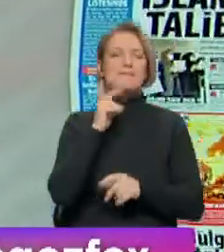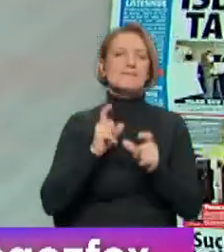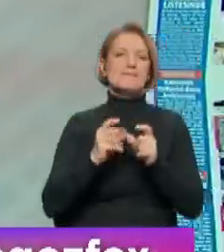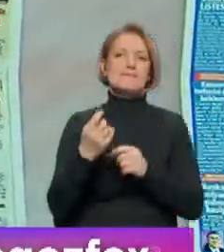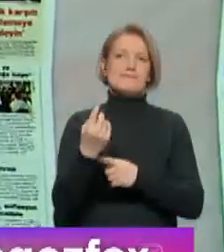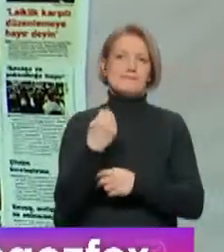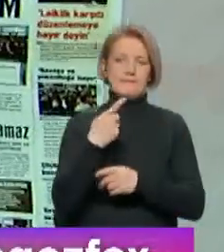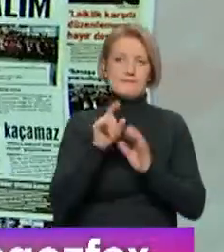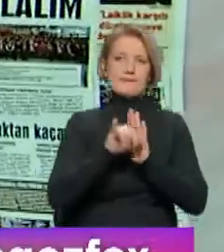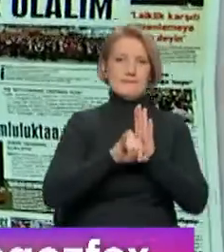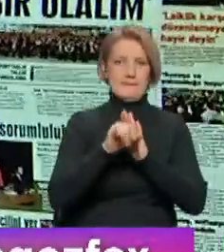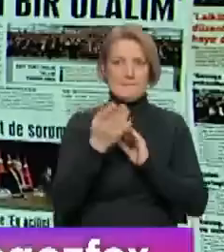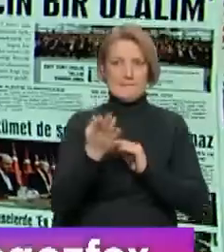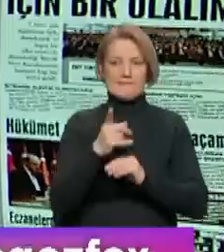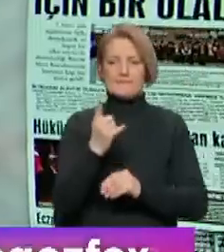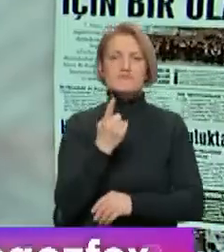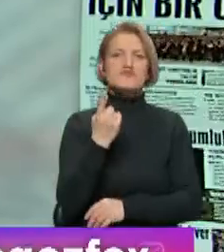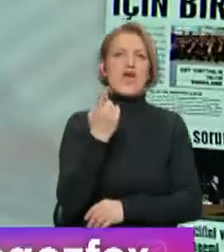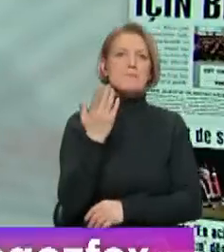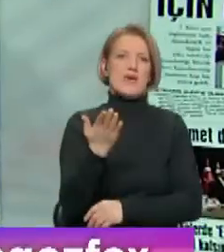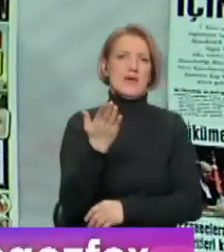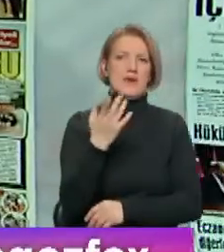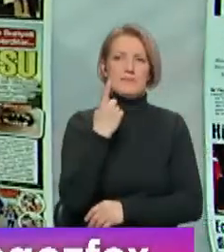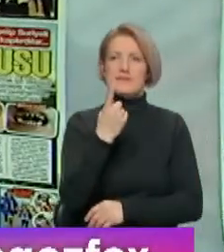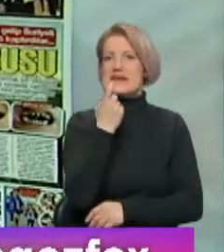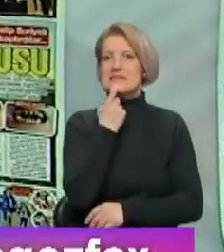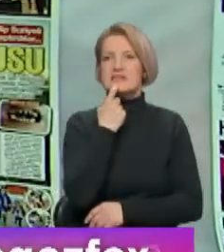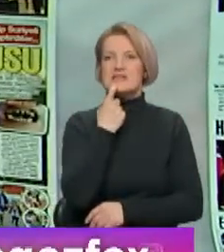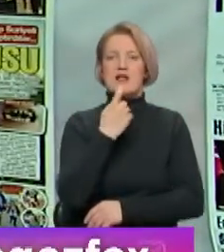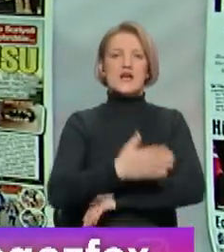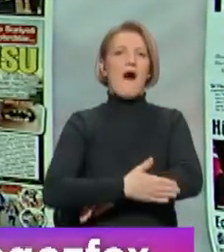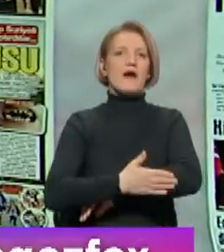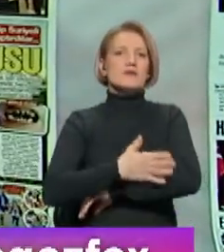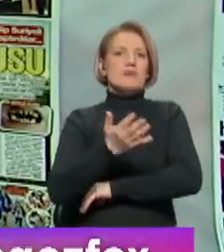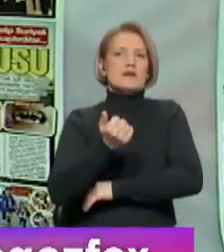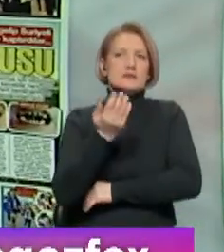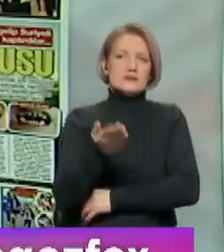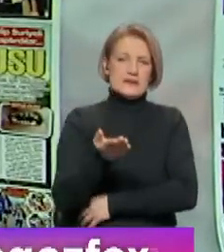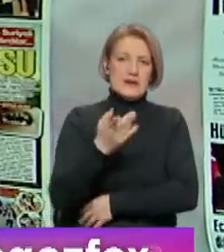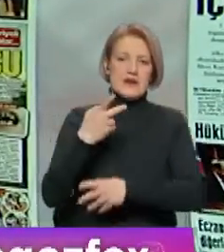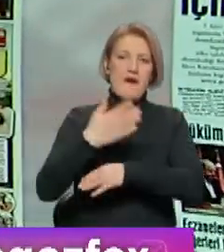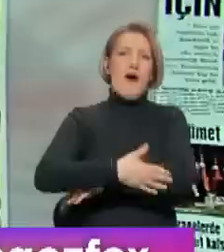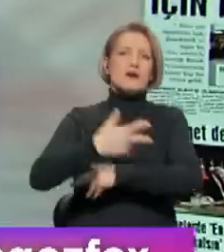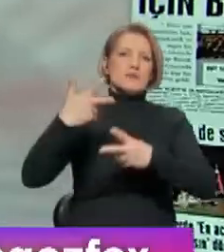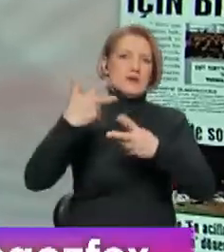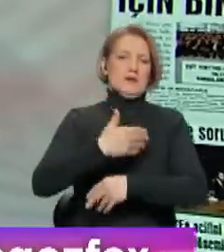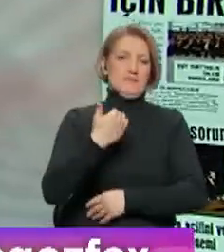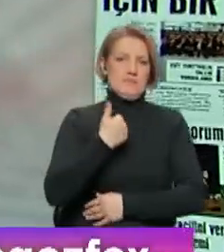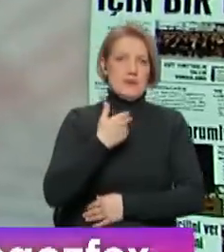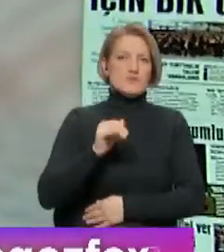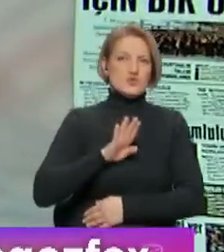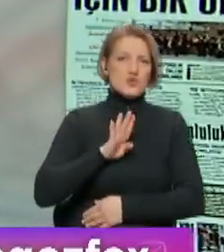bunu Instagram'dan O da bir şey mi Bir yıl yardım aldık diye yardımları kestiler benim